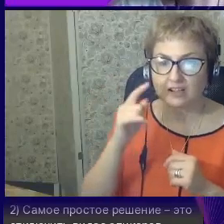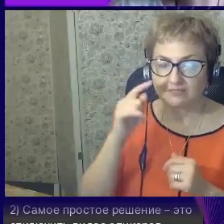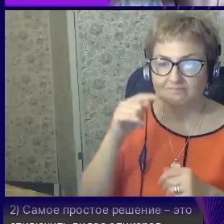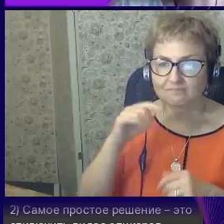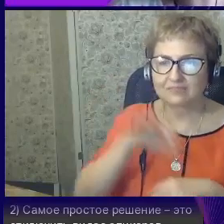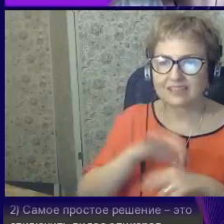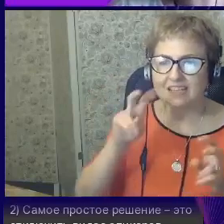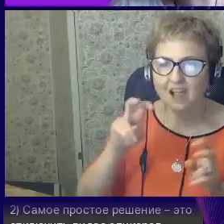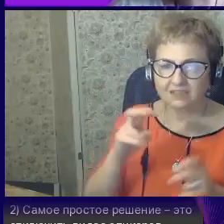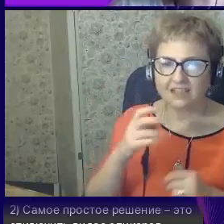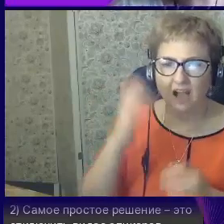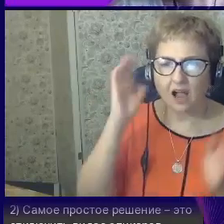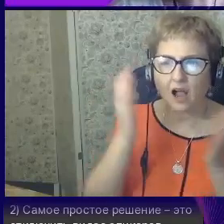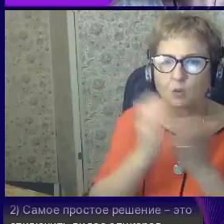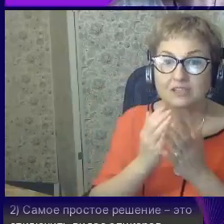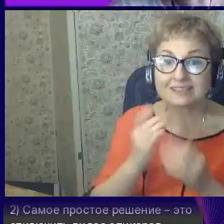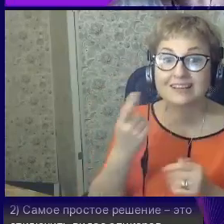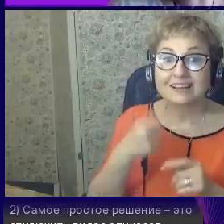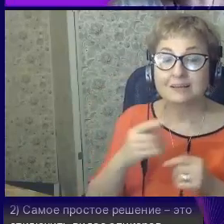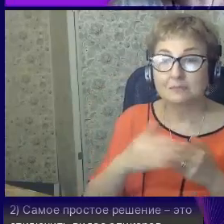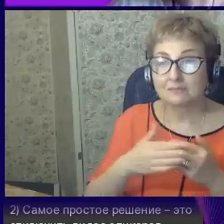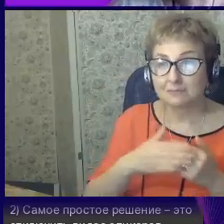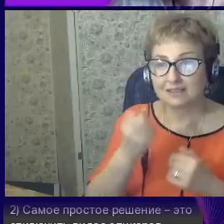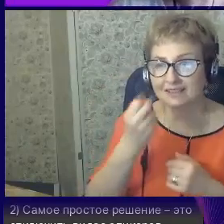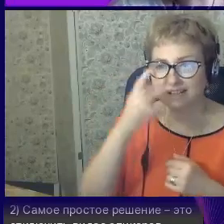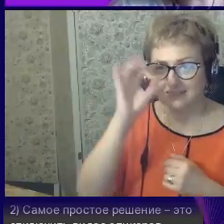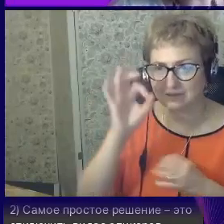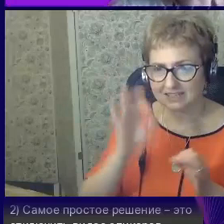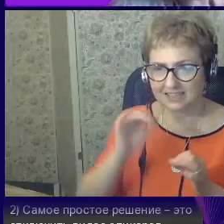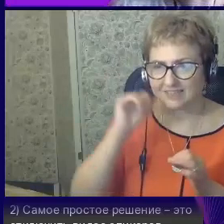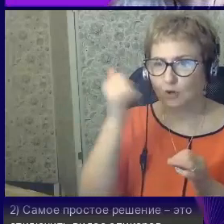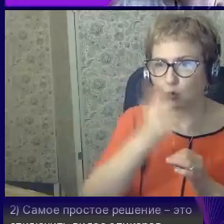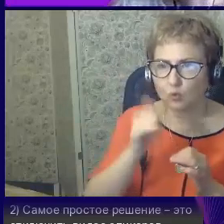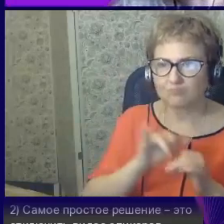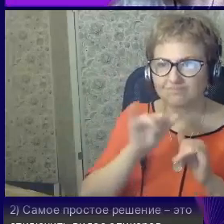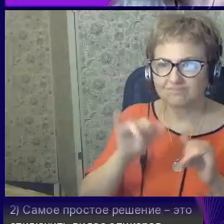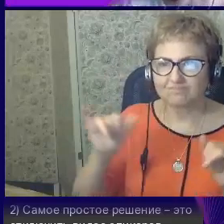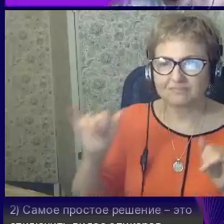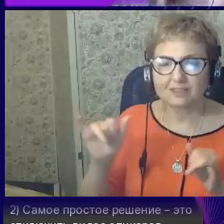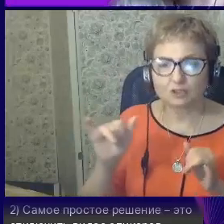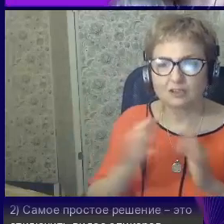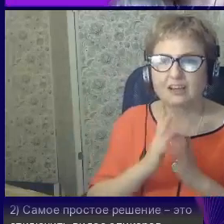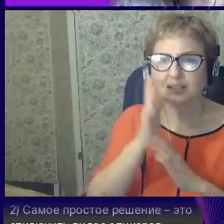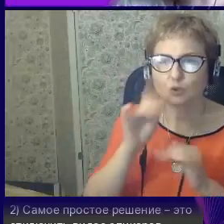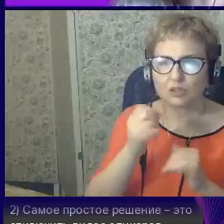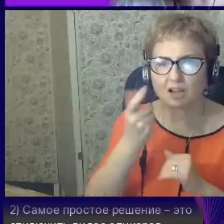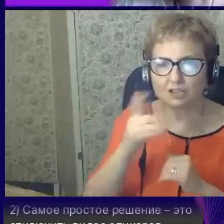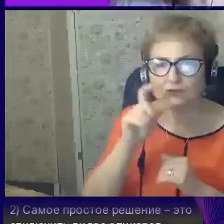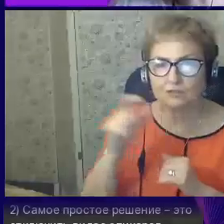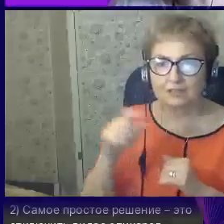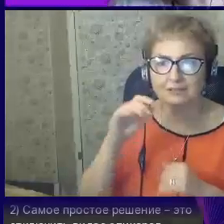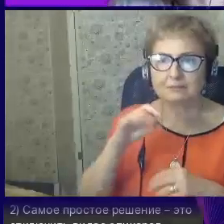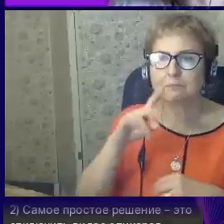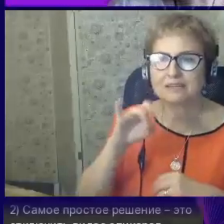расстройство аутистического спектра. Примерно на 13% в год растет количество детей и подростков с